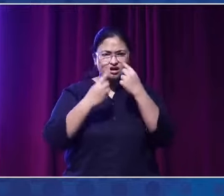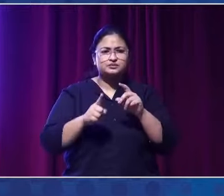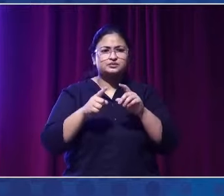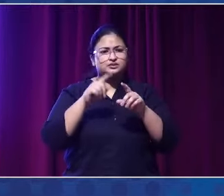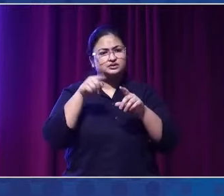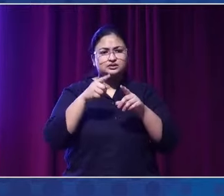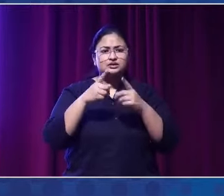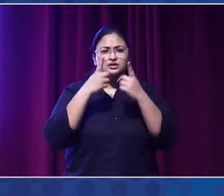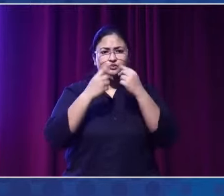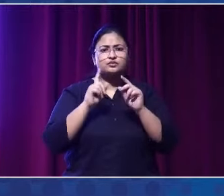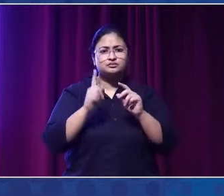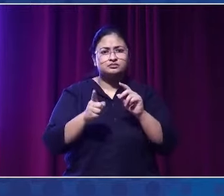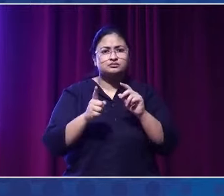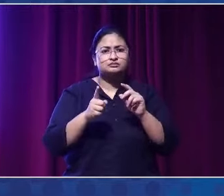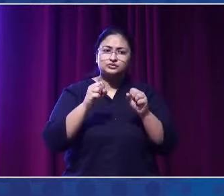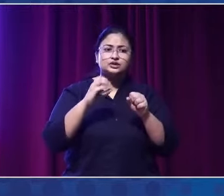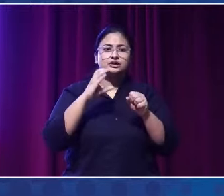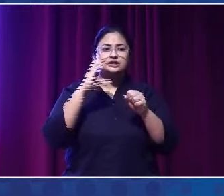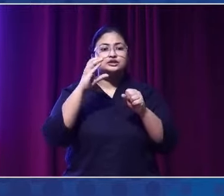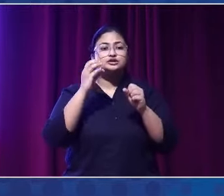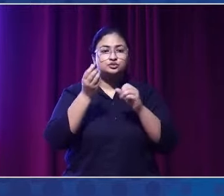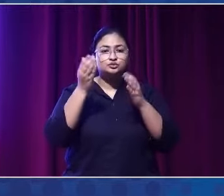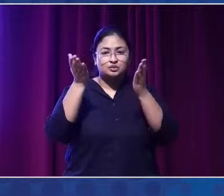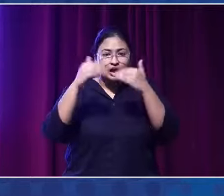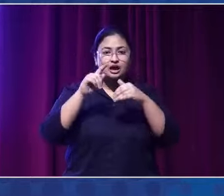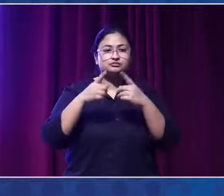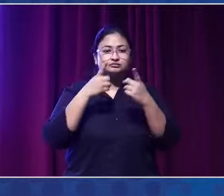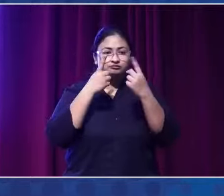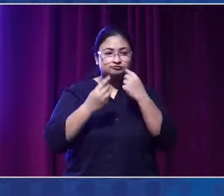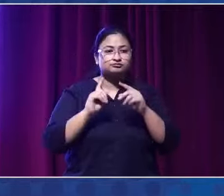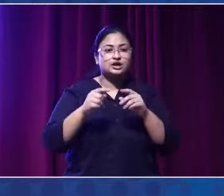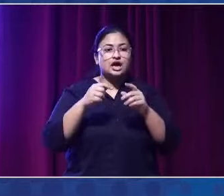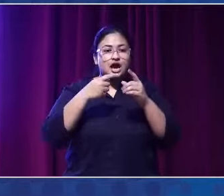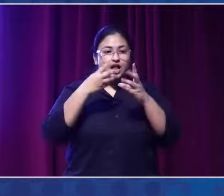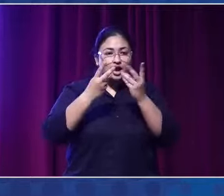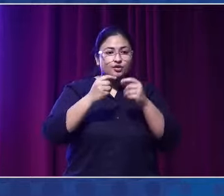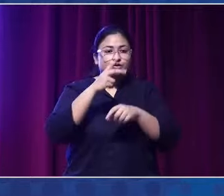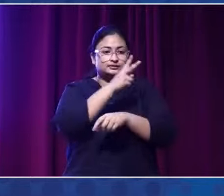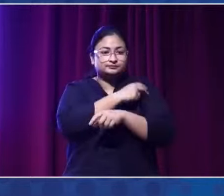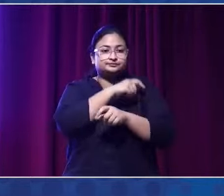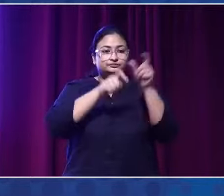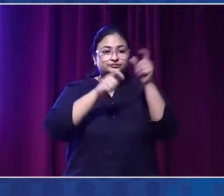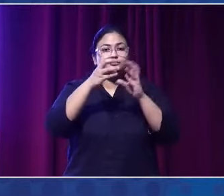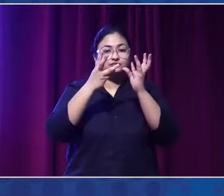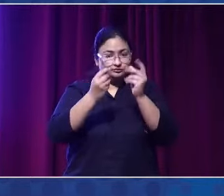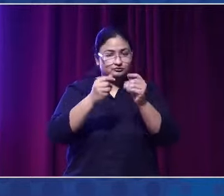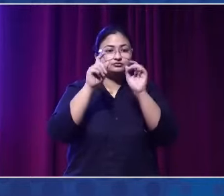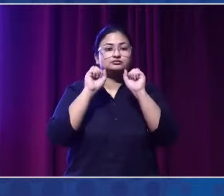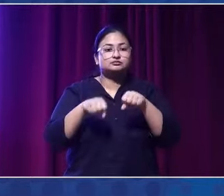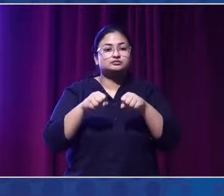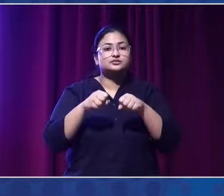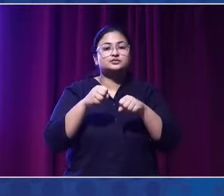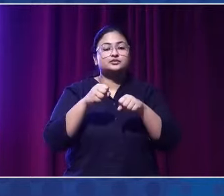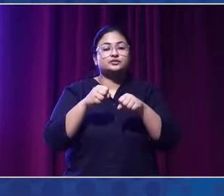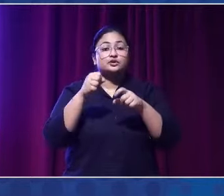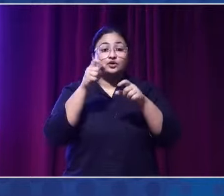सीयू आने के बाद उसकी चेकिंग होनी चाहिए, होनी चाहिए, स्टाफ को करनी चाहिए, काउंटिंग स्टाफ को। इंस्ट्रक्शंस टू काउंटिंग स्टाफ टू शो द काउंटिंग एजेंट्स